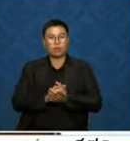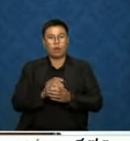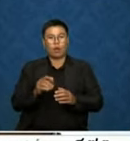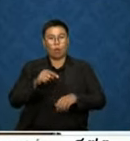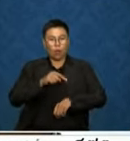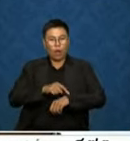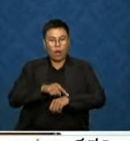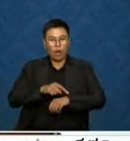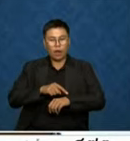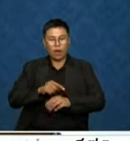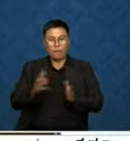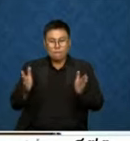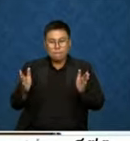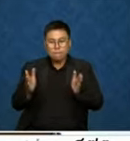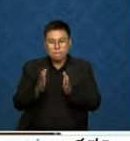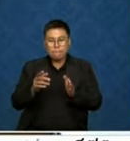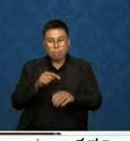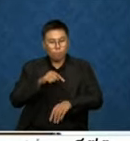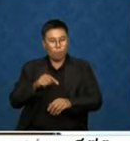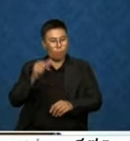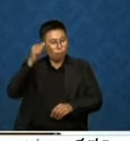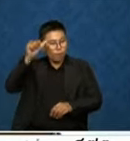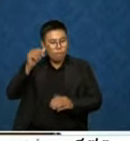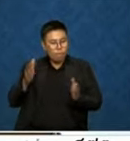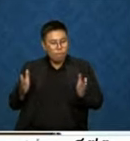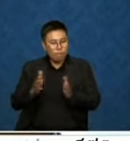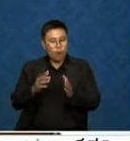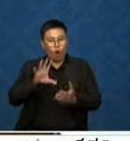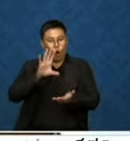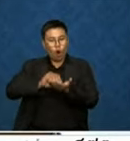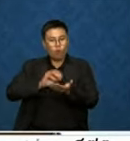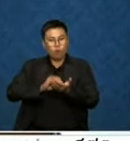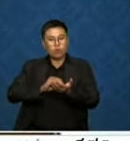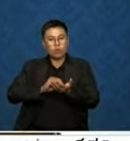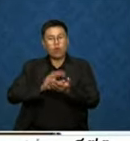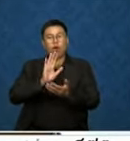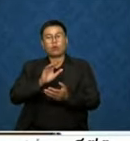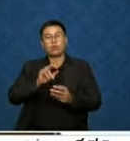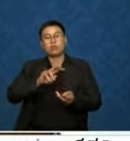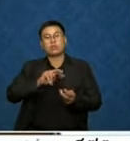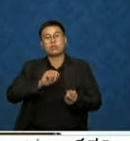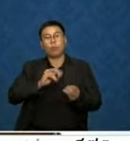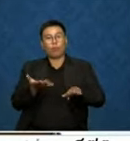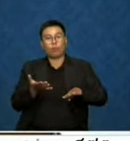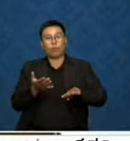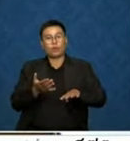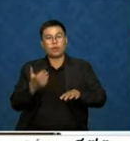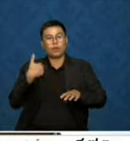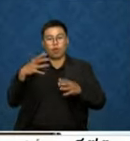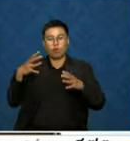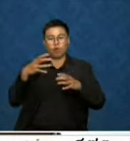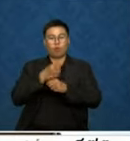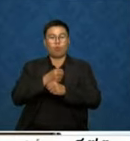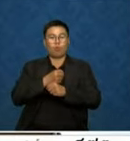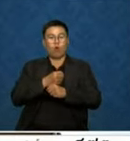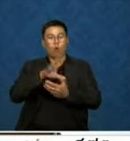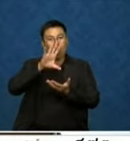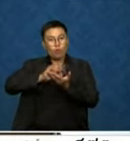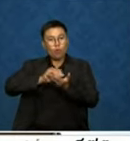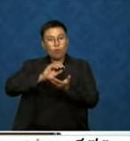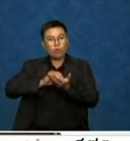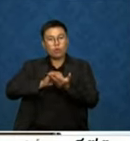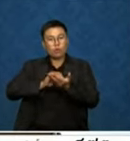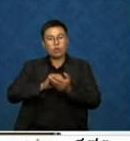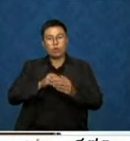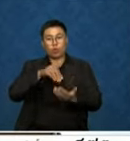เวลาอันสั้นผมมีข้อมูลจากจังหวัดนครพนมครับเป็นการสรุปข้อมูลจ